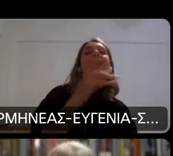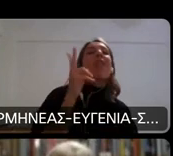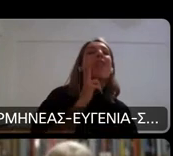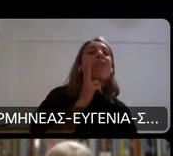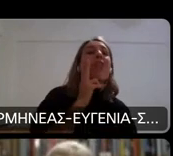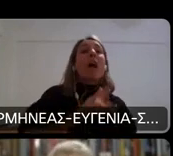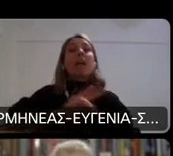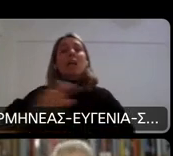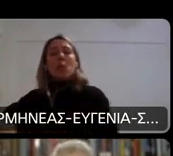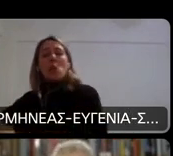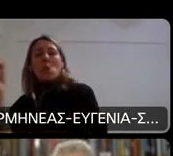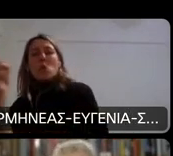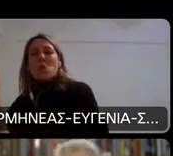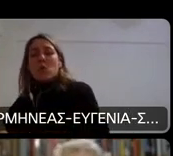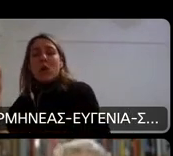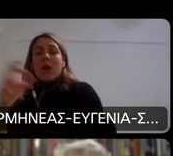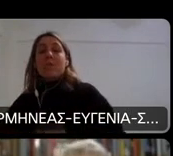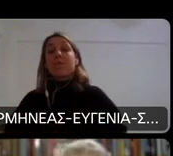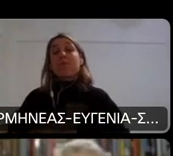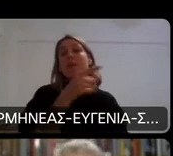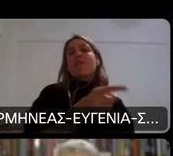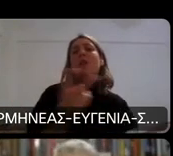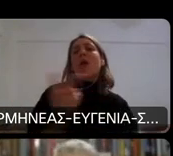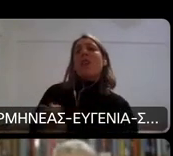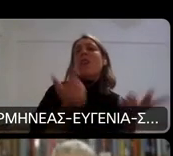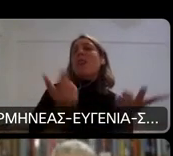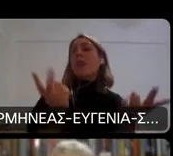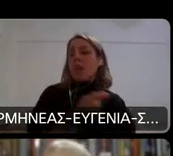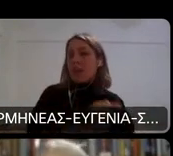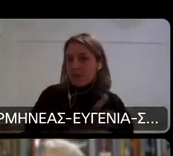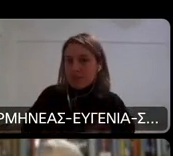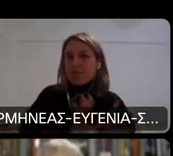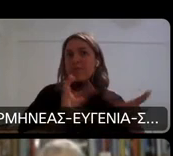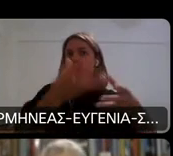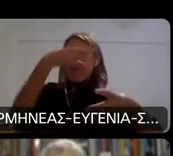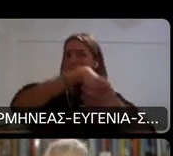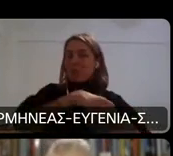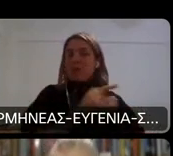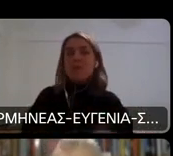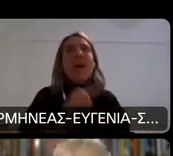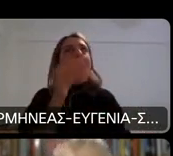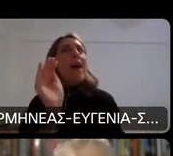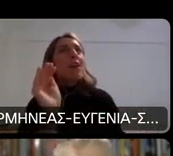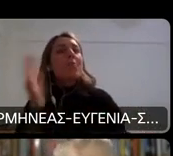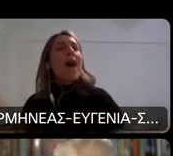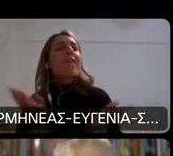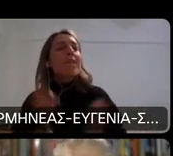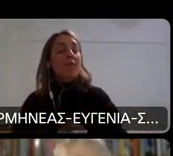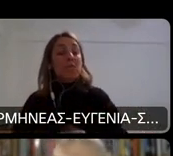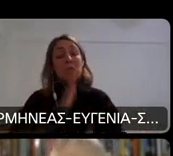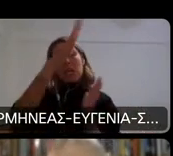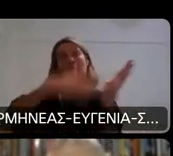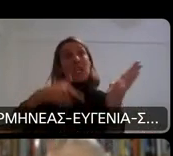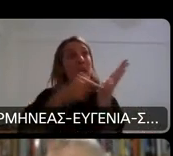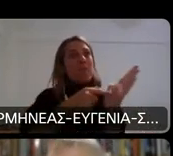ισχυρή αφομοίωση. Ξεκινώ με την ασθενή αφομοίωση και εδώ το ερώτημα που μπορεί να τεθεί είναι το εξής. Σε κείμενα που χρησιμοποιούνται ουσιαστικά